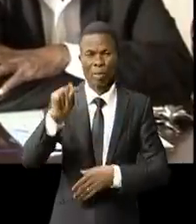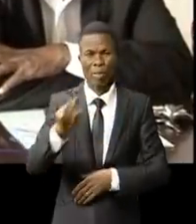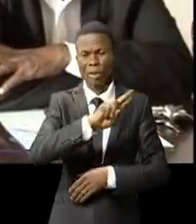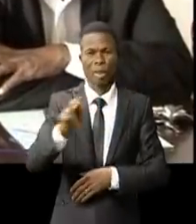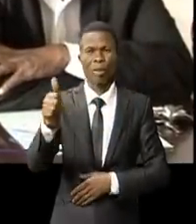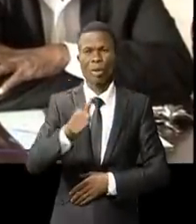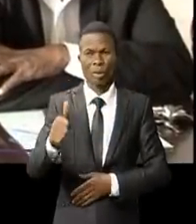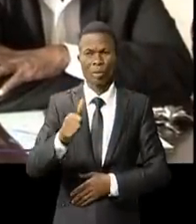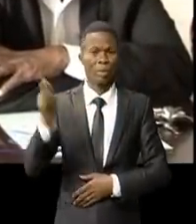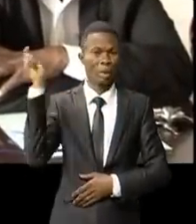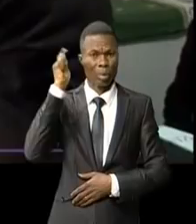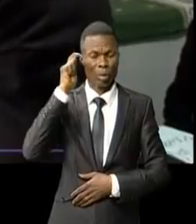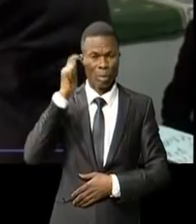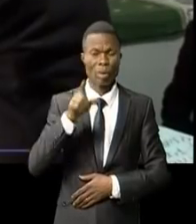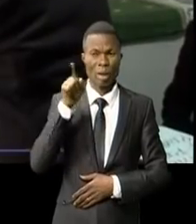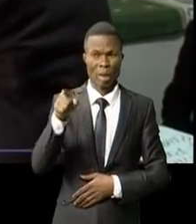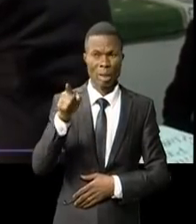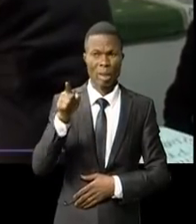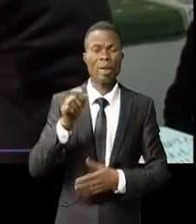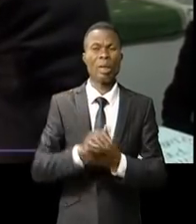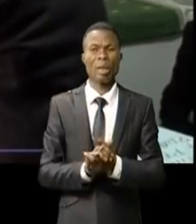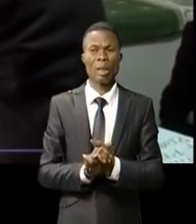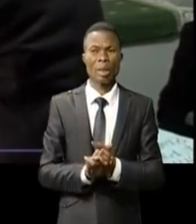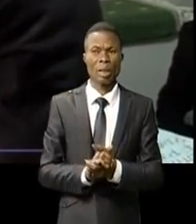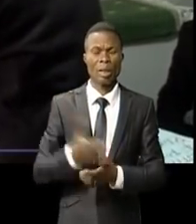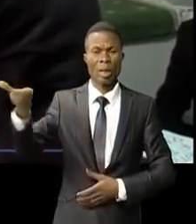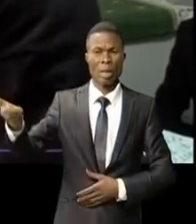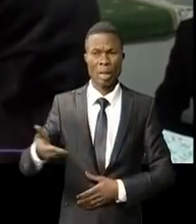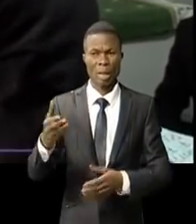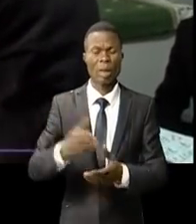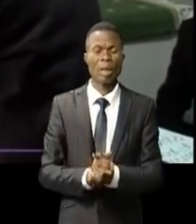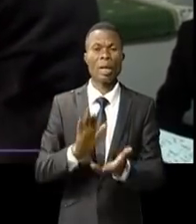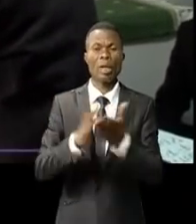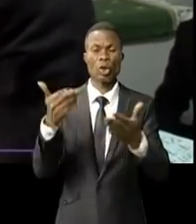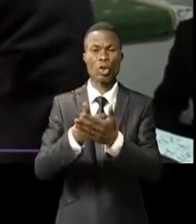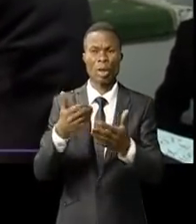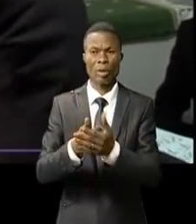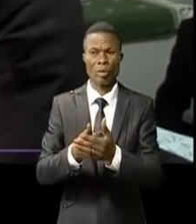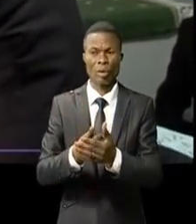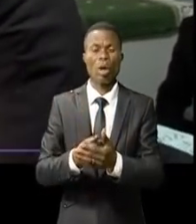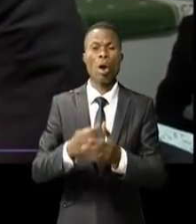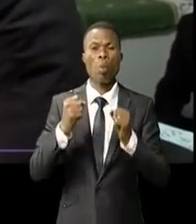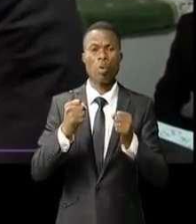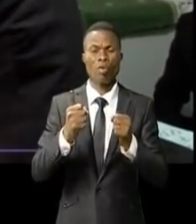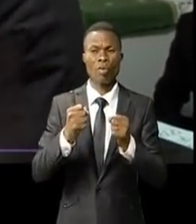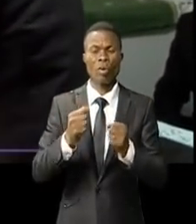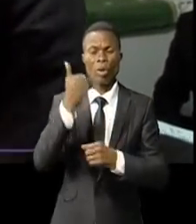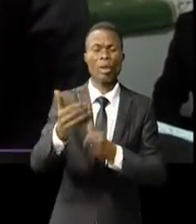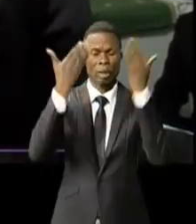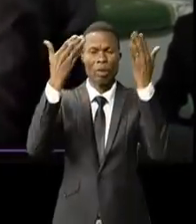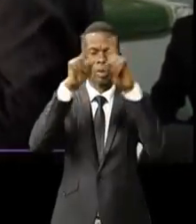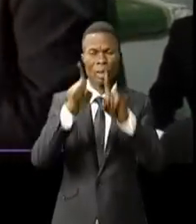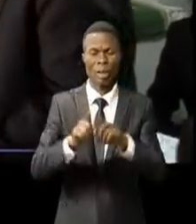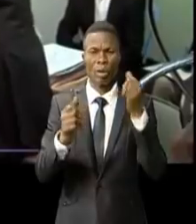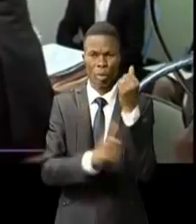2020-2021. Le professeur Blaise Bouya-Mayoyi a reçu le bâton de commandement, signe de plein pouvoir devant Dieu et les